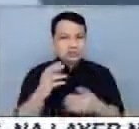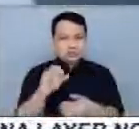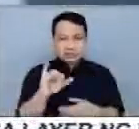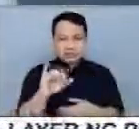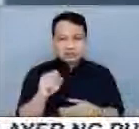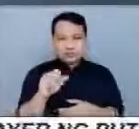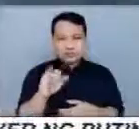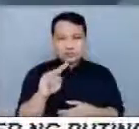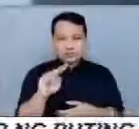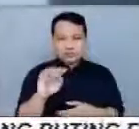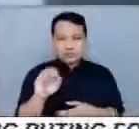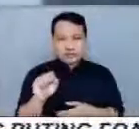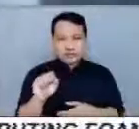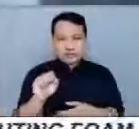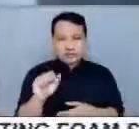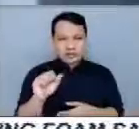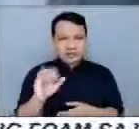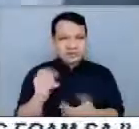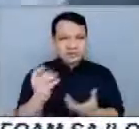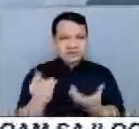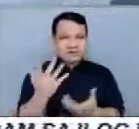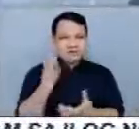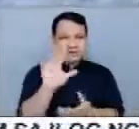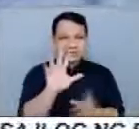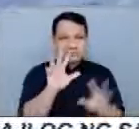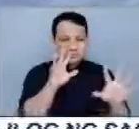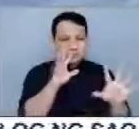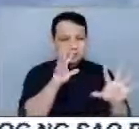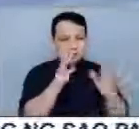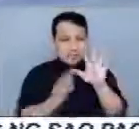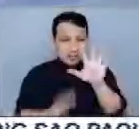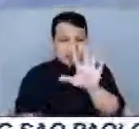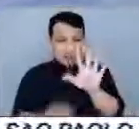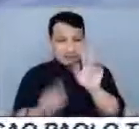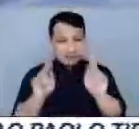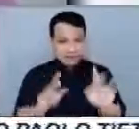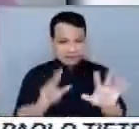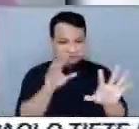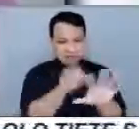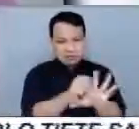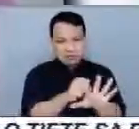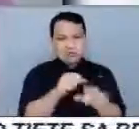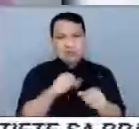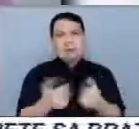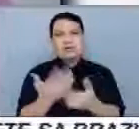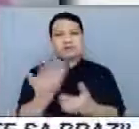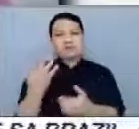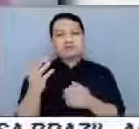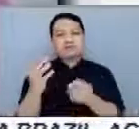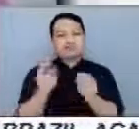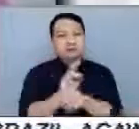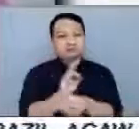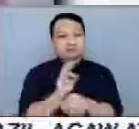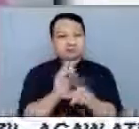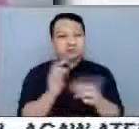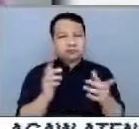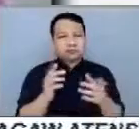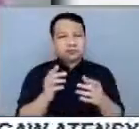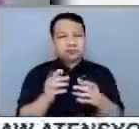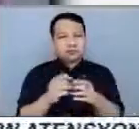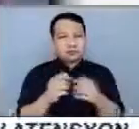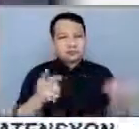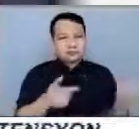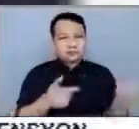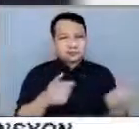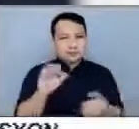drug operation ng Caloocan City Police sa Barangay 188 sa lungsod ng Caloocan. Nakumpiska dito ang 15 gramo ng